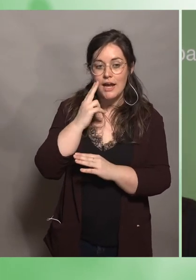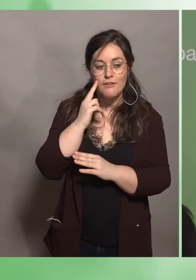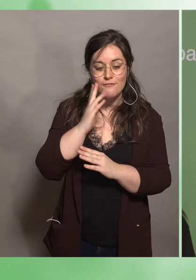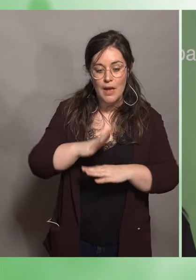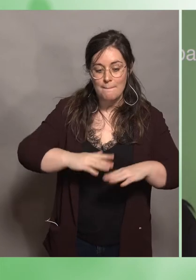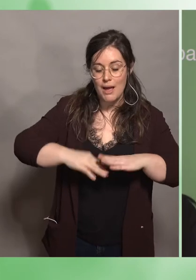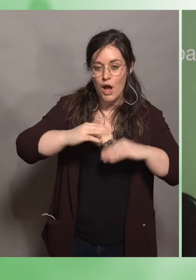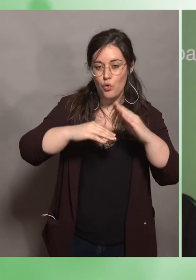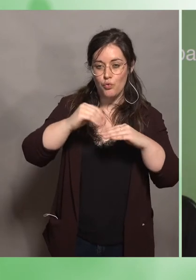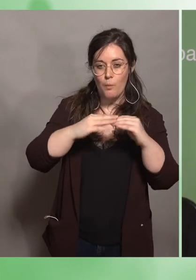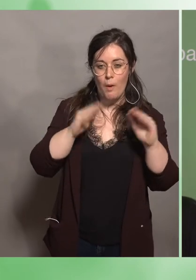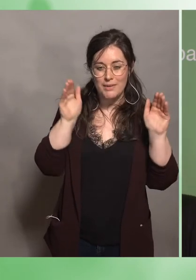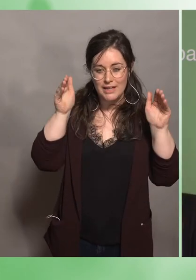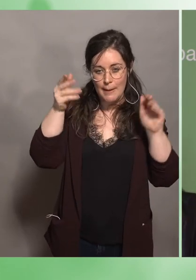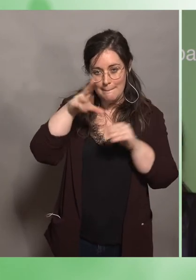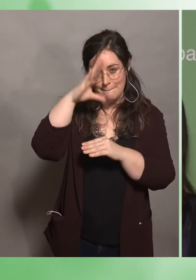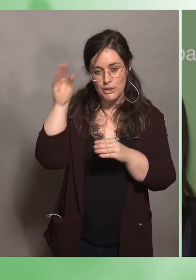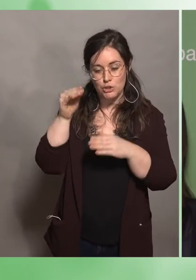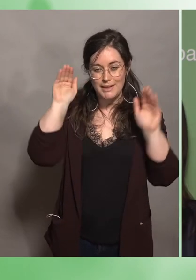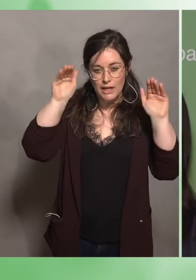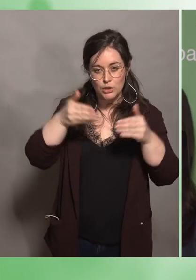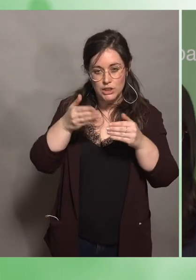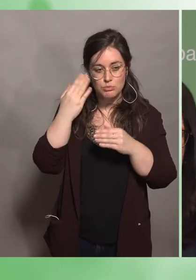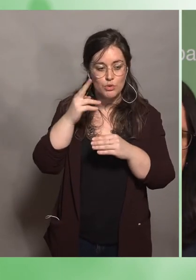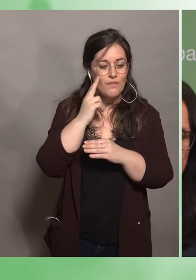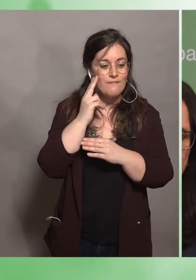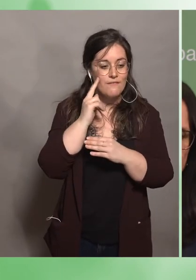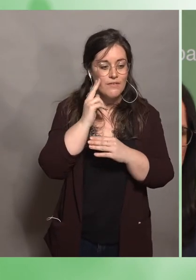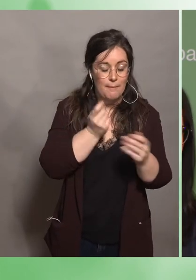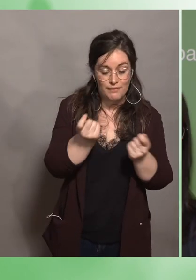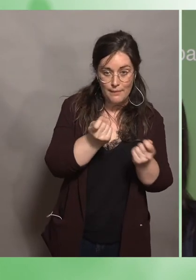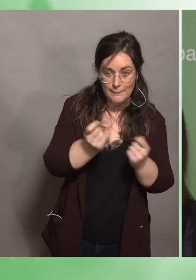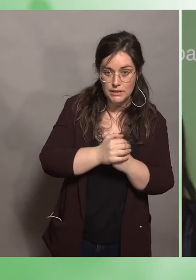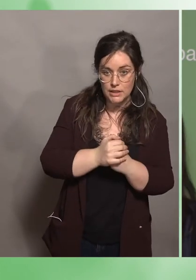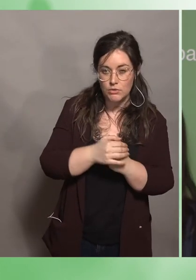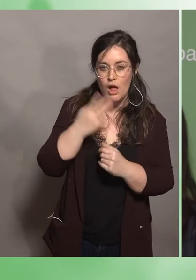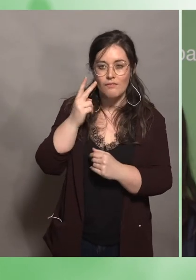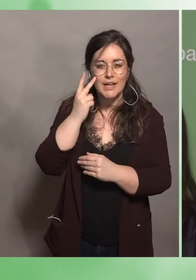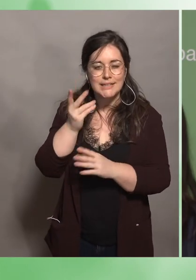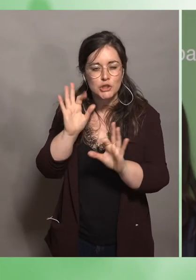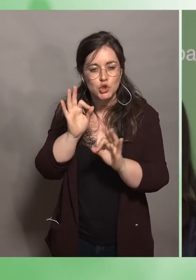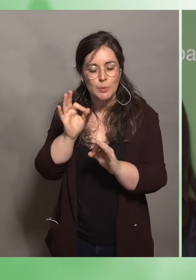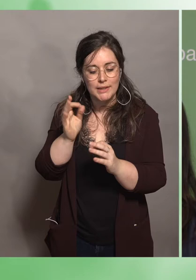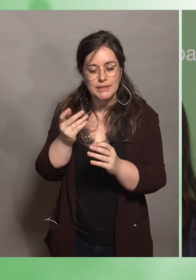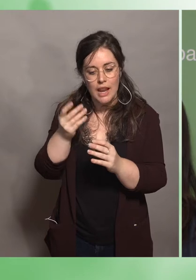das Menschen mit Autismus in Firmen vermittelt hat. Ich habe da gesehen, welche speziellen Fähigkeiten diese